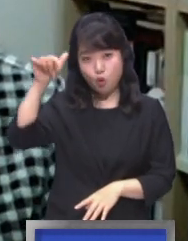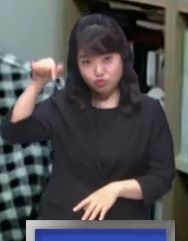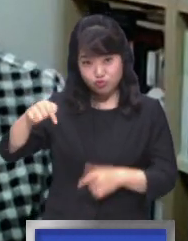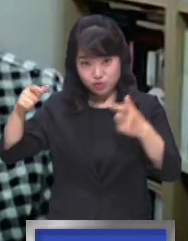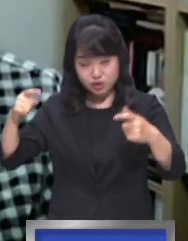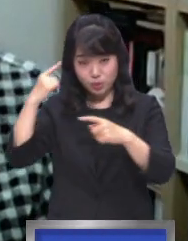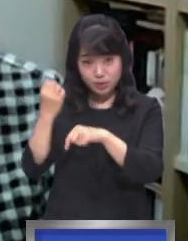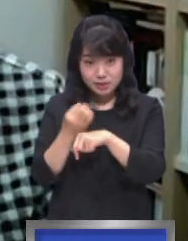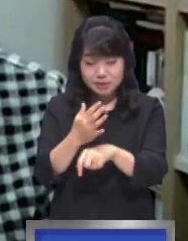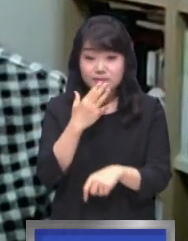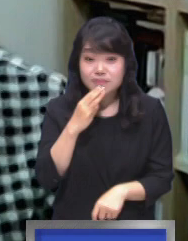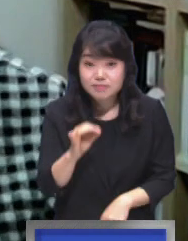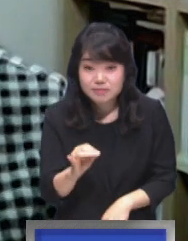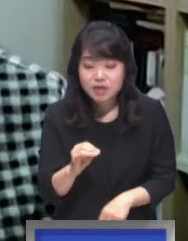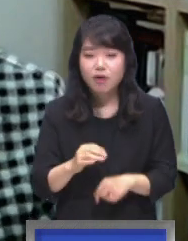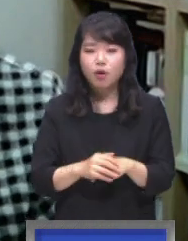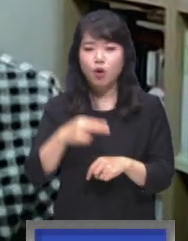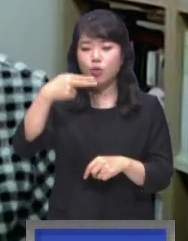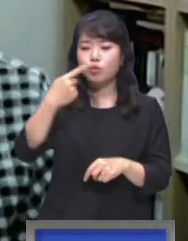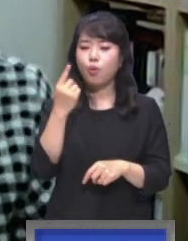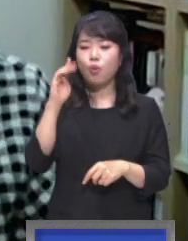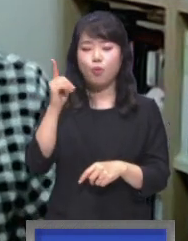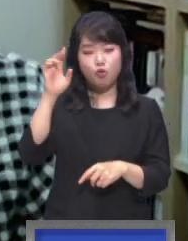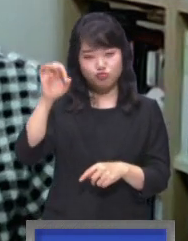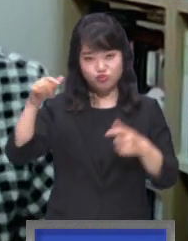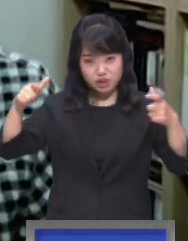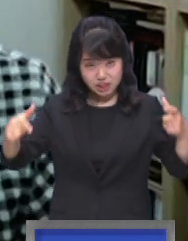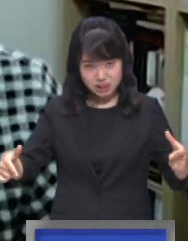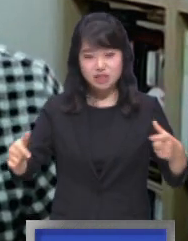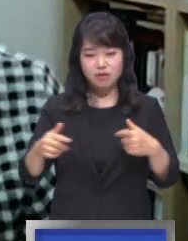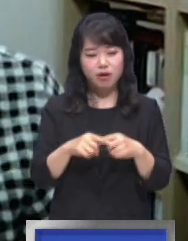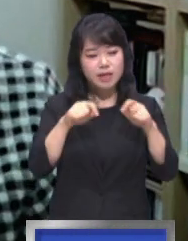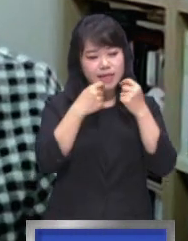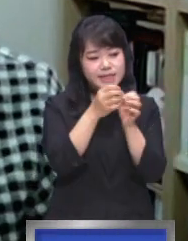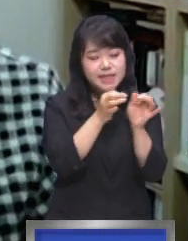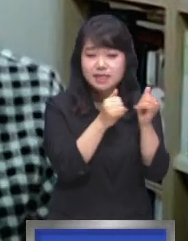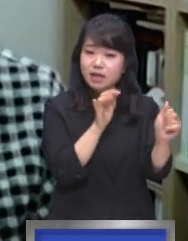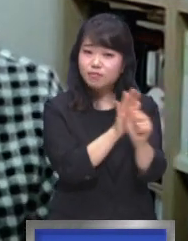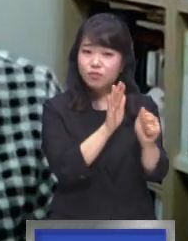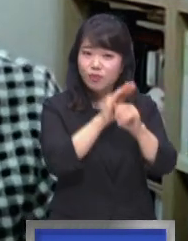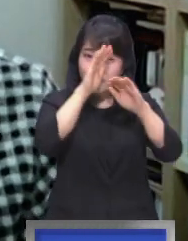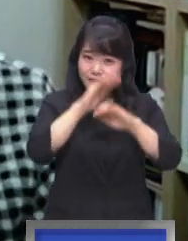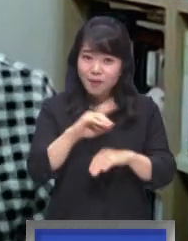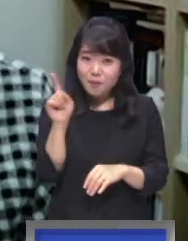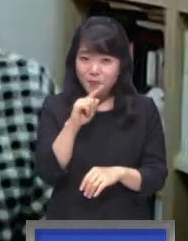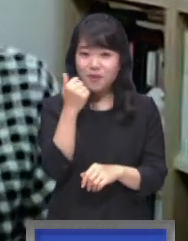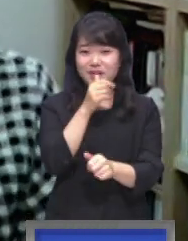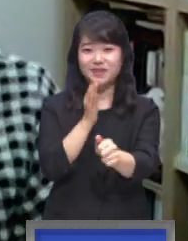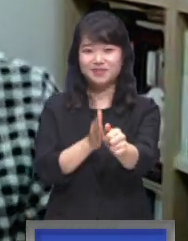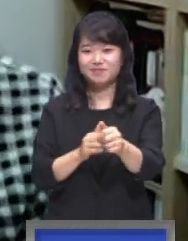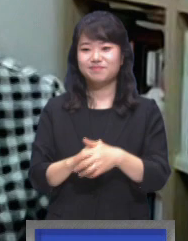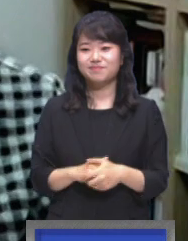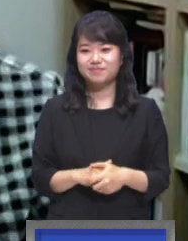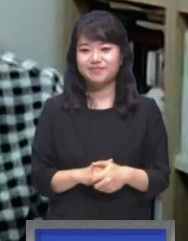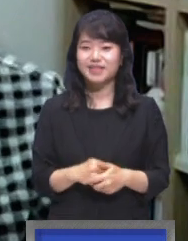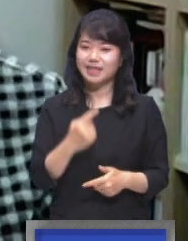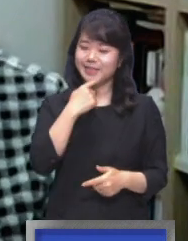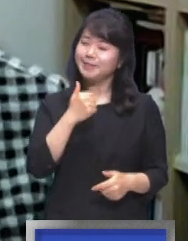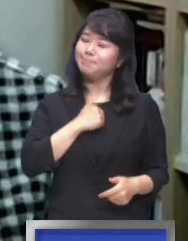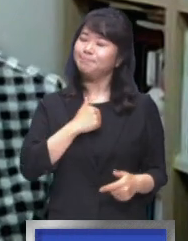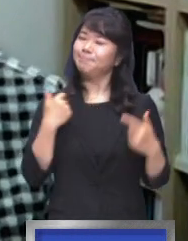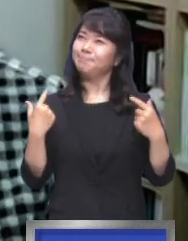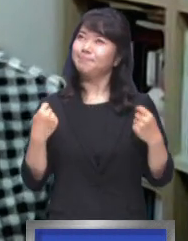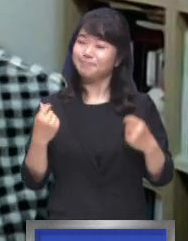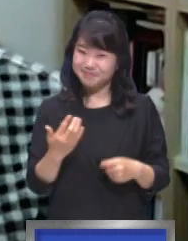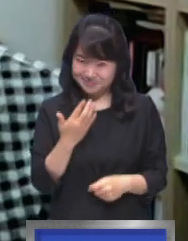계신데, 이 지역 단위로 봤을 때 도봉구의 이 소상공인 지원책은 어떤 것들이 있는지도 소개를 좀 해주시죠. 네, 좀 자부심을 가져도 될